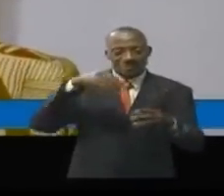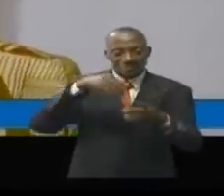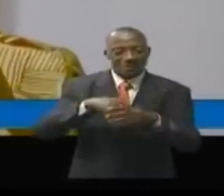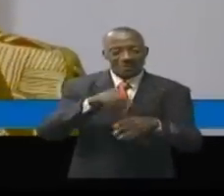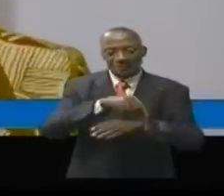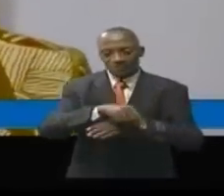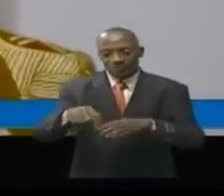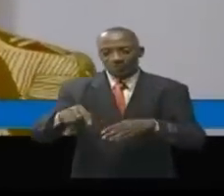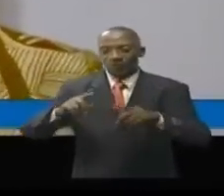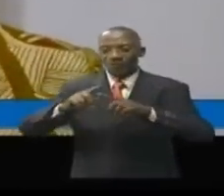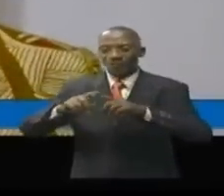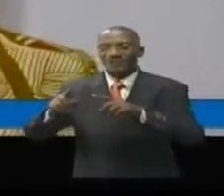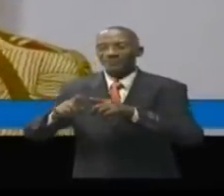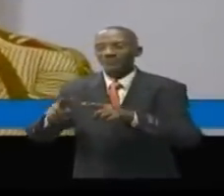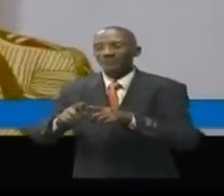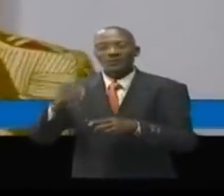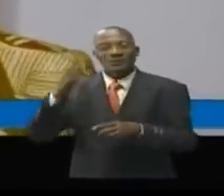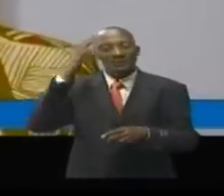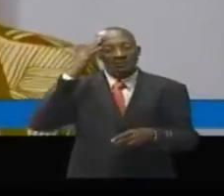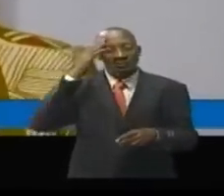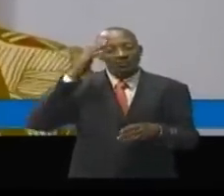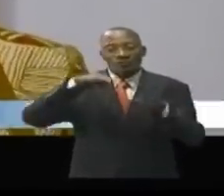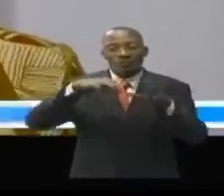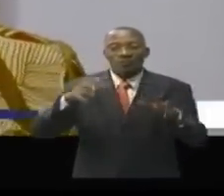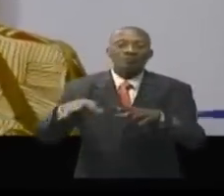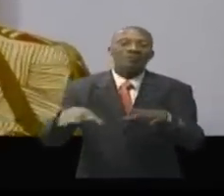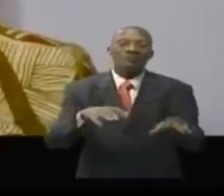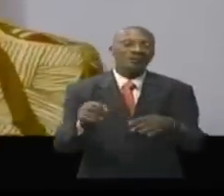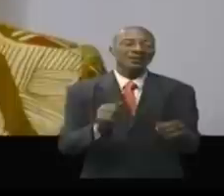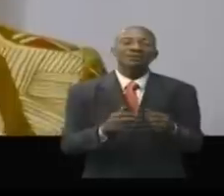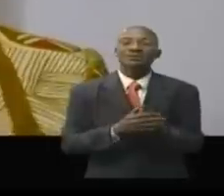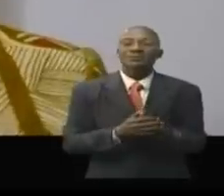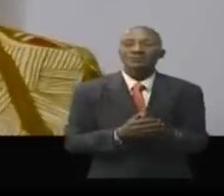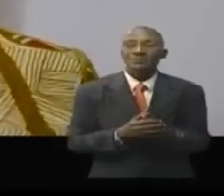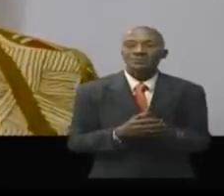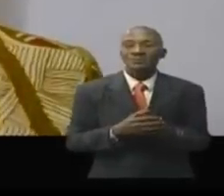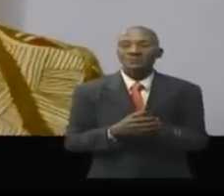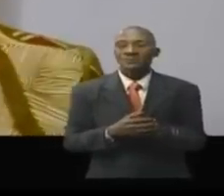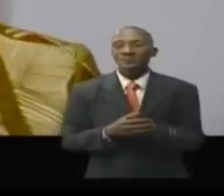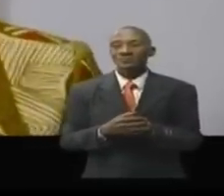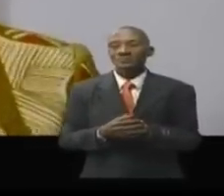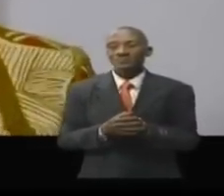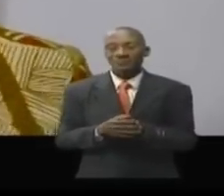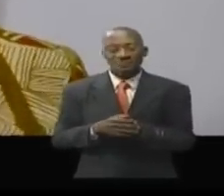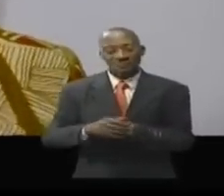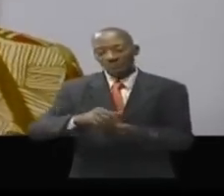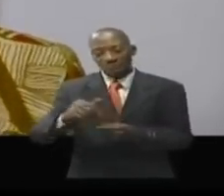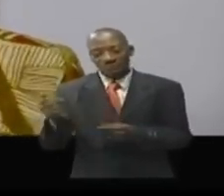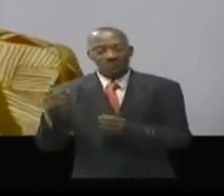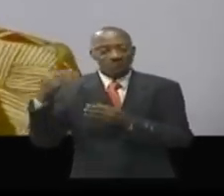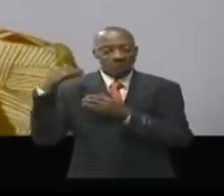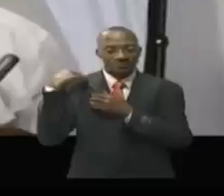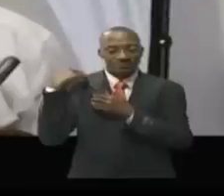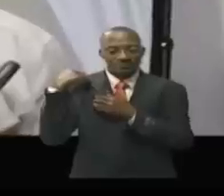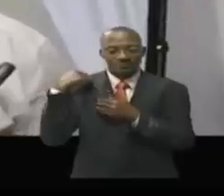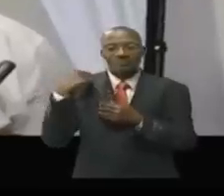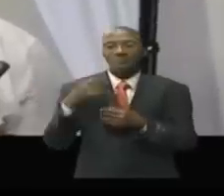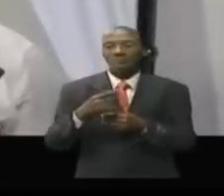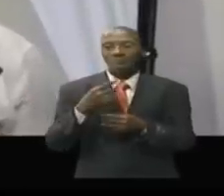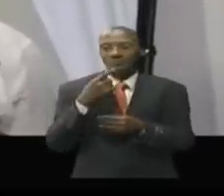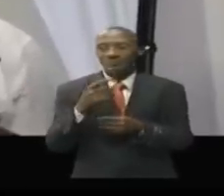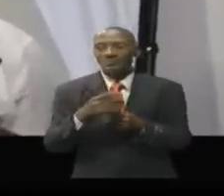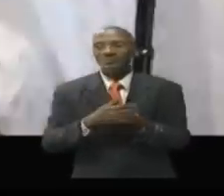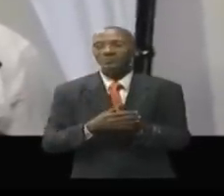comme eux, ils sont dans la climatisation, nous avons voulu que les architectes puissent participer à ces séminaires de formation. C'est